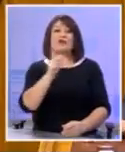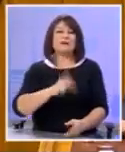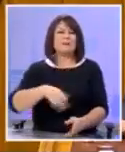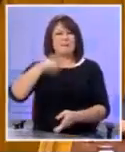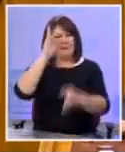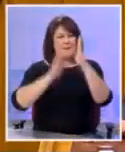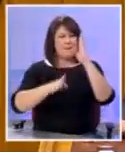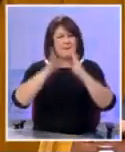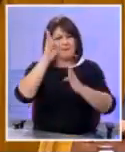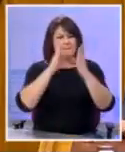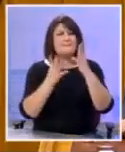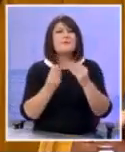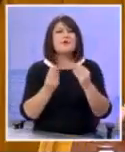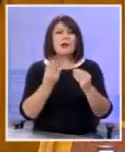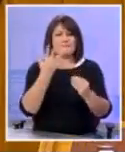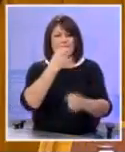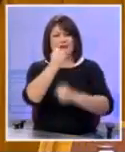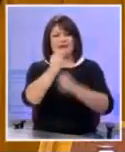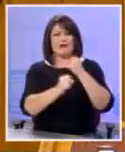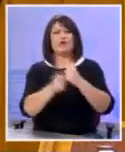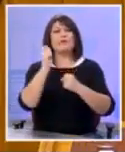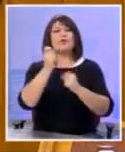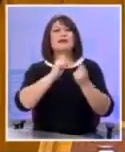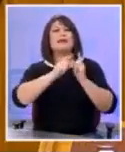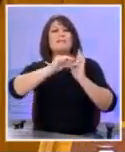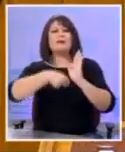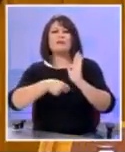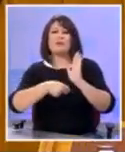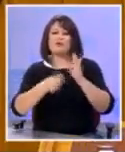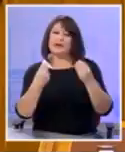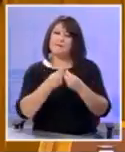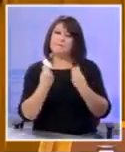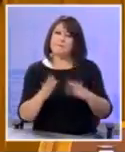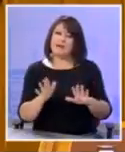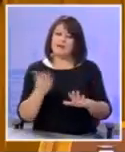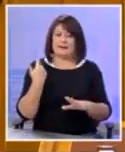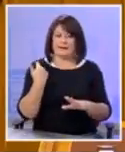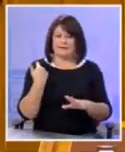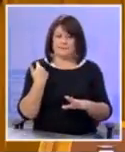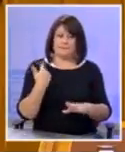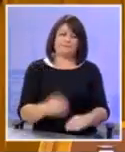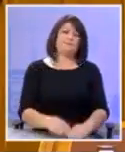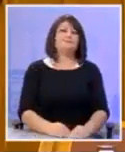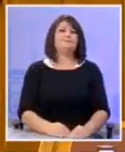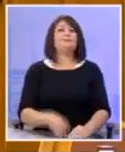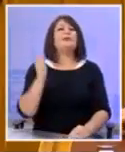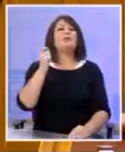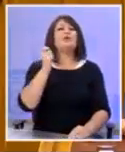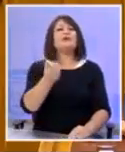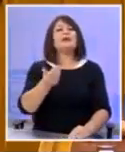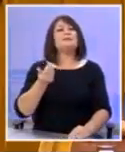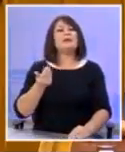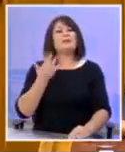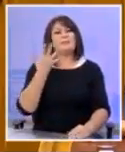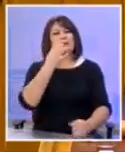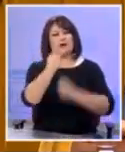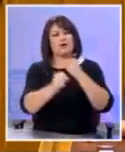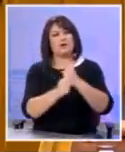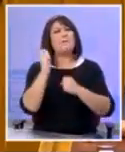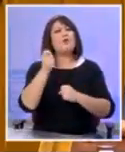πληγωθεί από την πενταετή πολιτική των μνημονίων που εφαρμόστηκαν. Οι πολιτικές των προηγούμενων